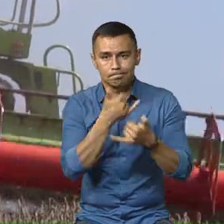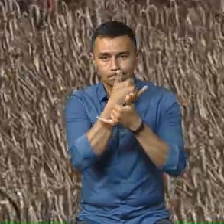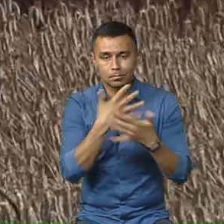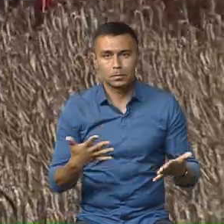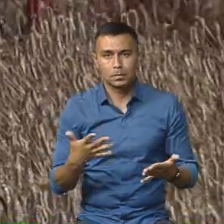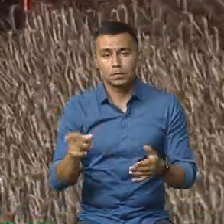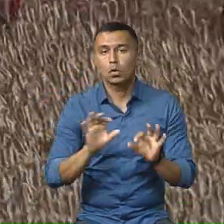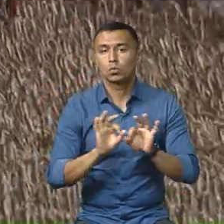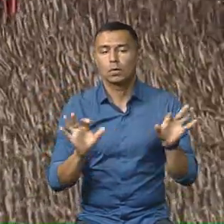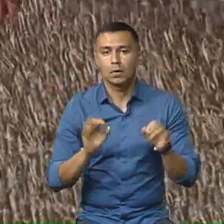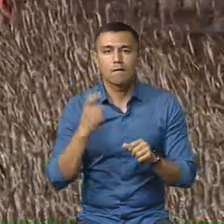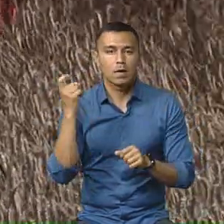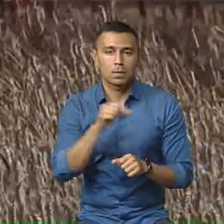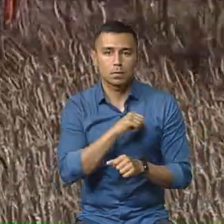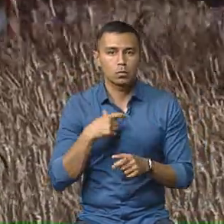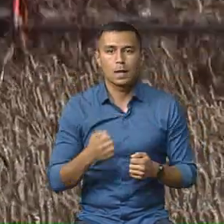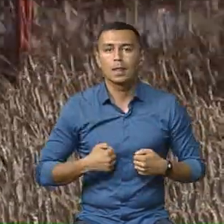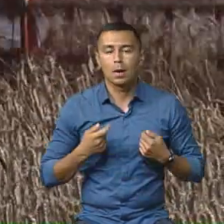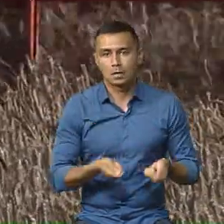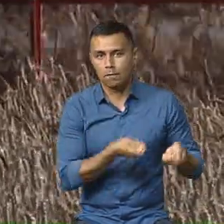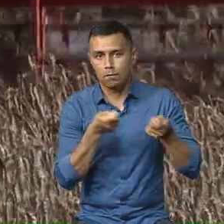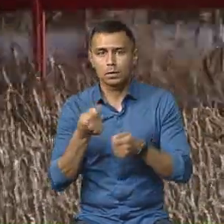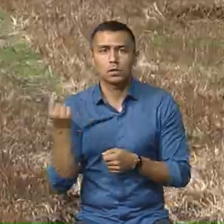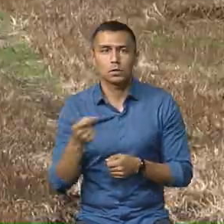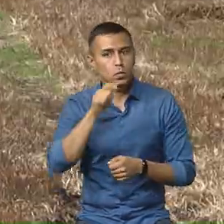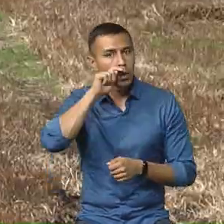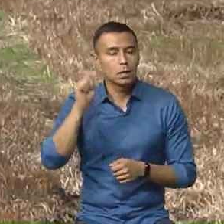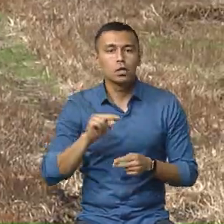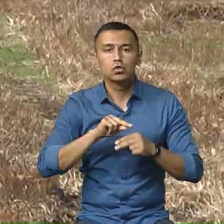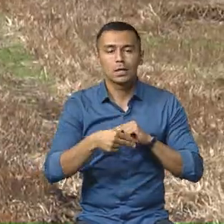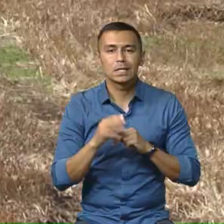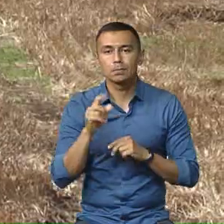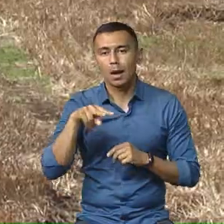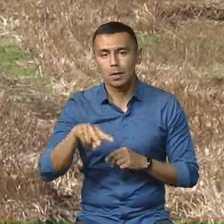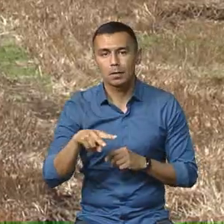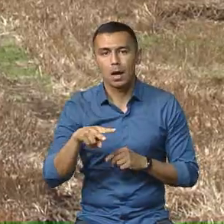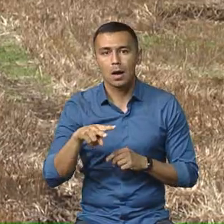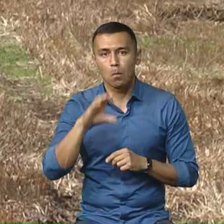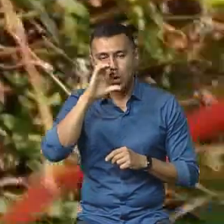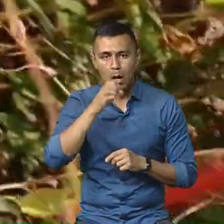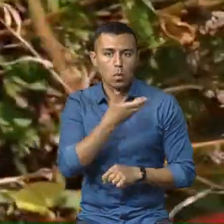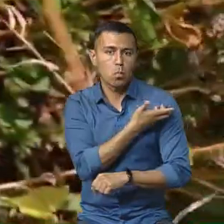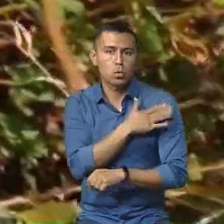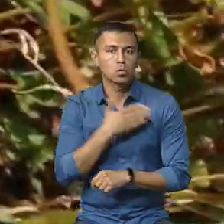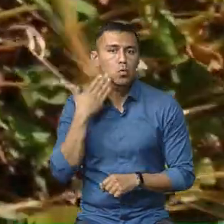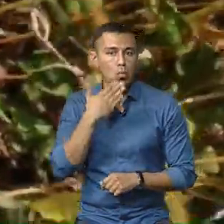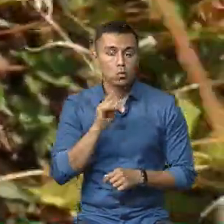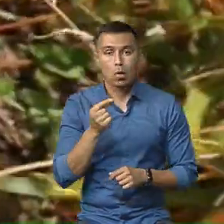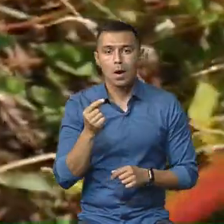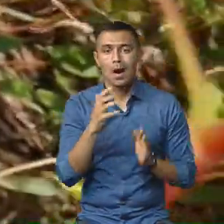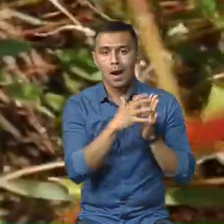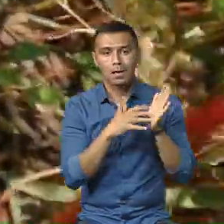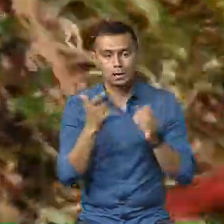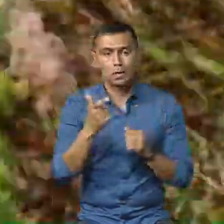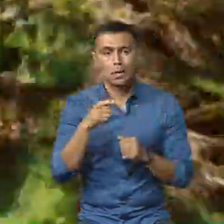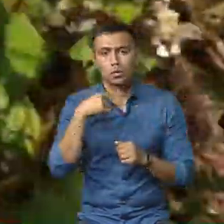Гай розповідає, фермери самотужки намагаються вивозити зерно з України через Ізмаїл на Болгарію, Польщу, Румунію. А щодо гречки, то її, за